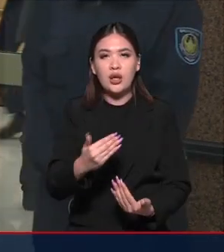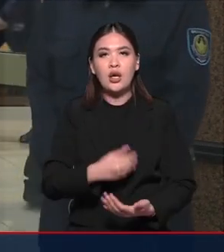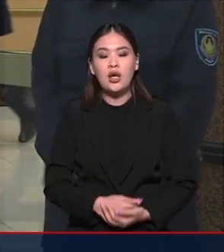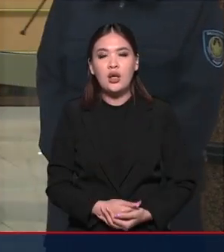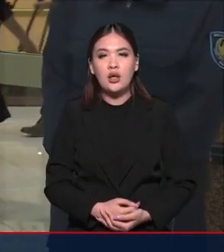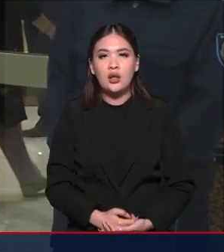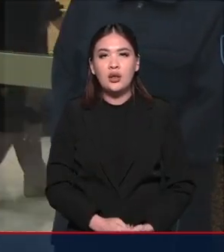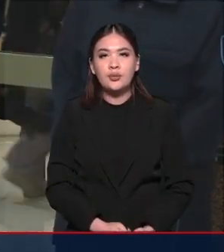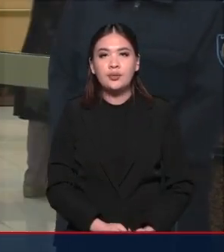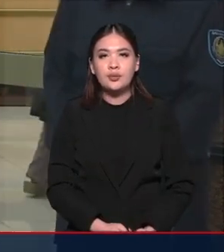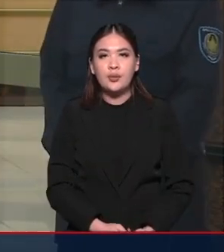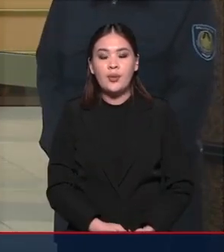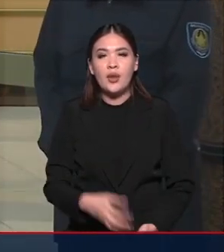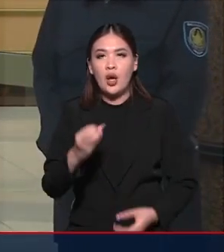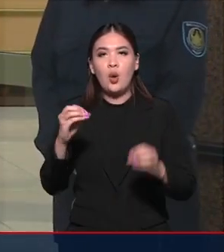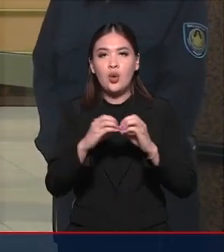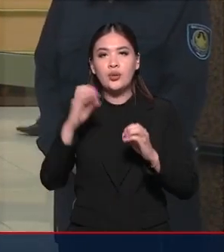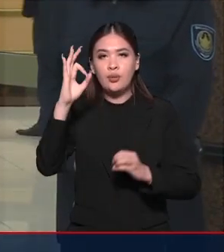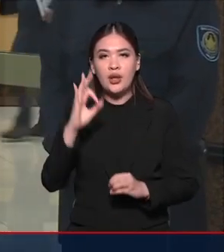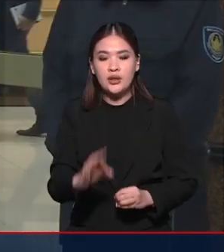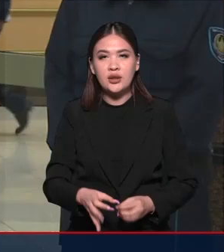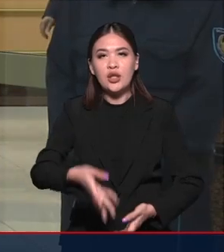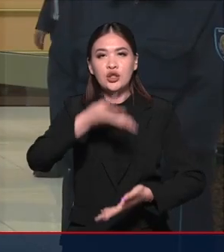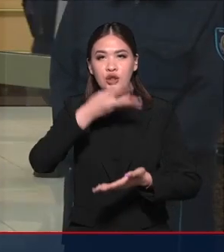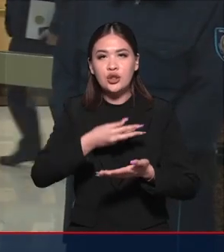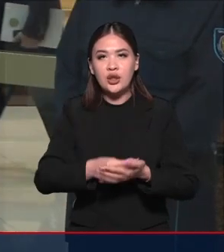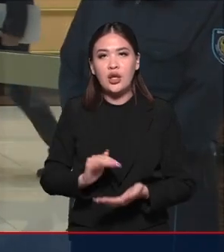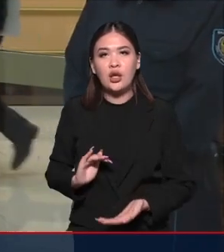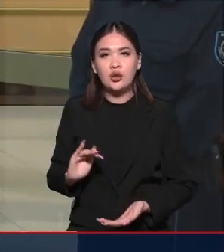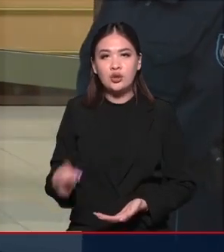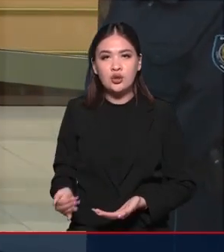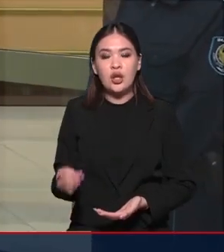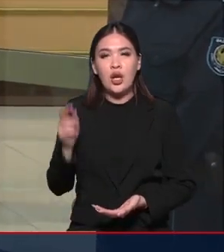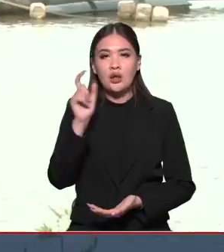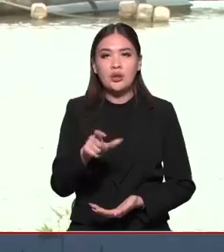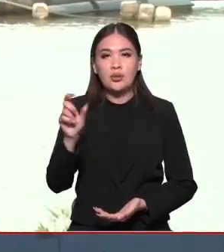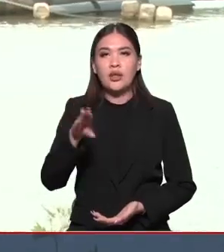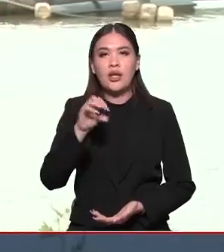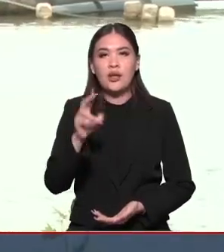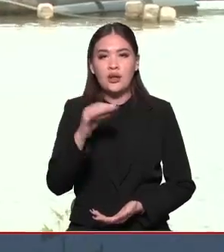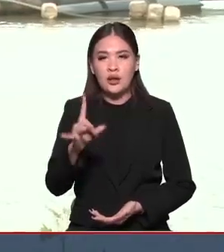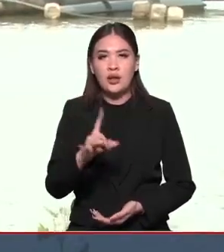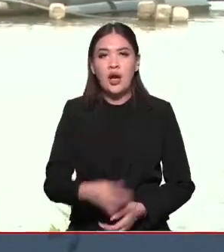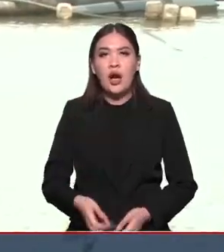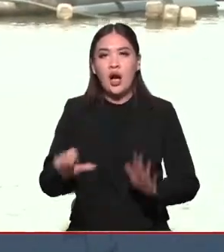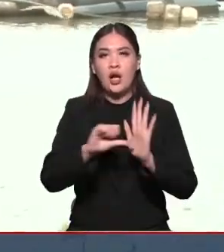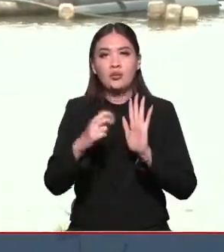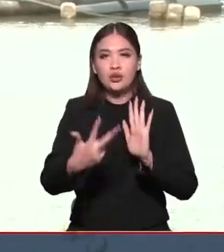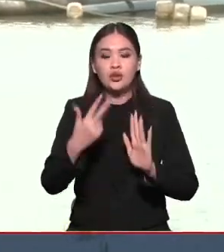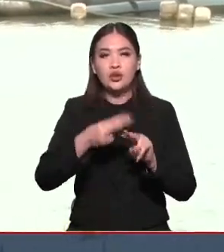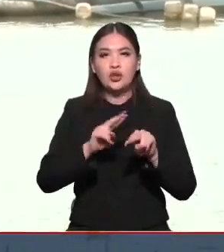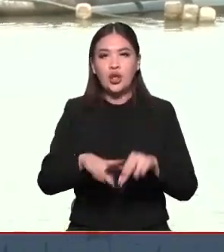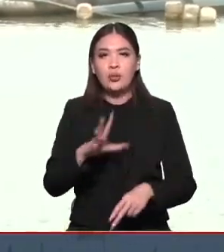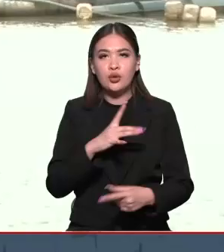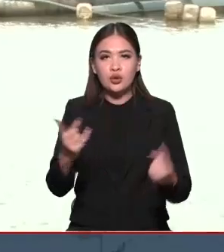ал тағы да 10% ол жеке азаматтардың теңгерімде. Егер 63 ирригациялық жүйе